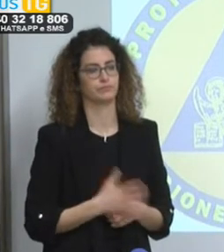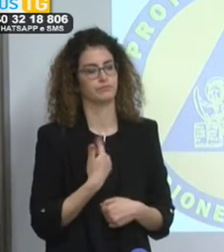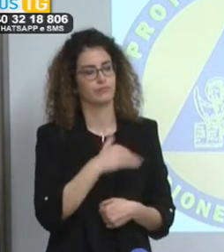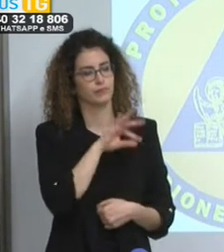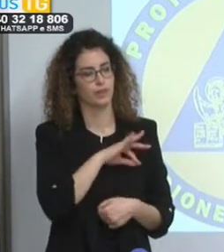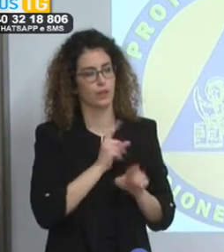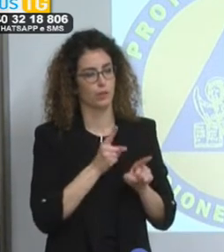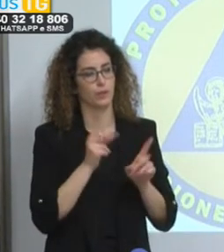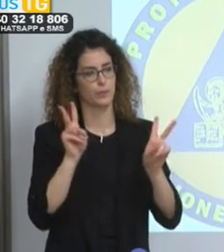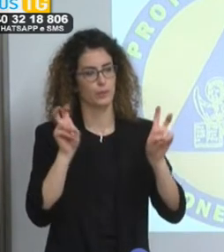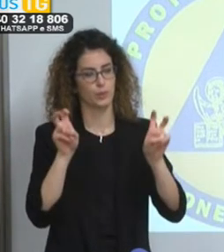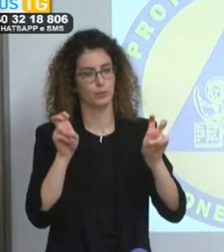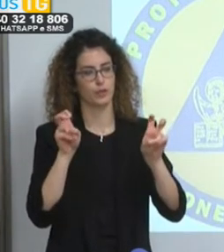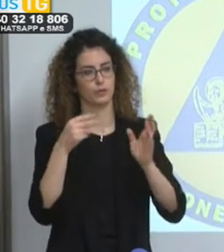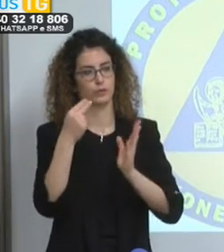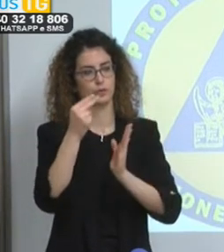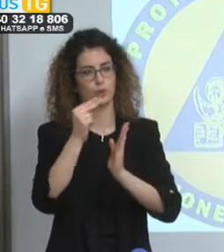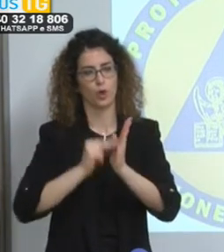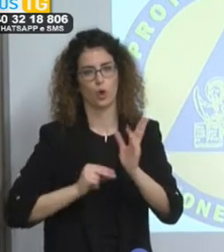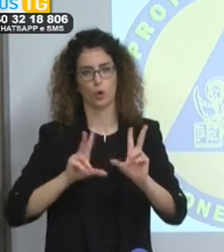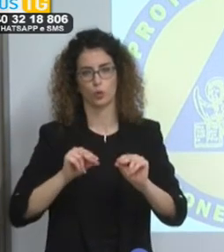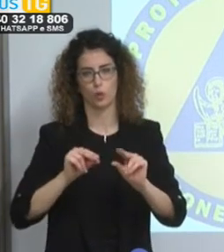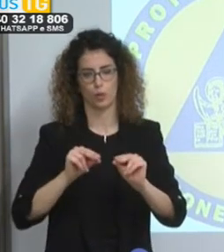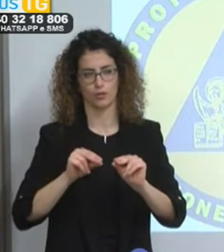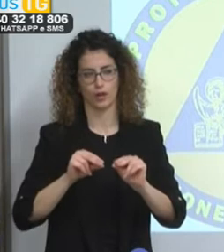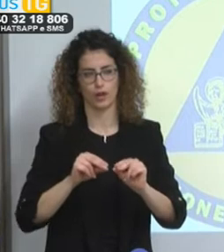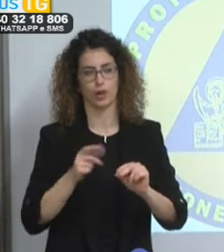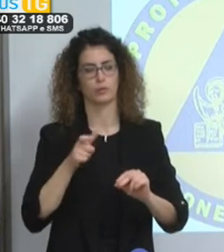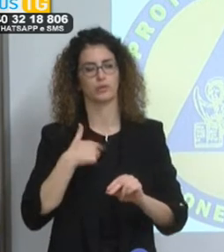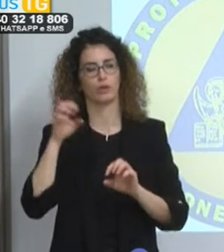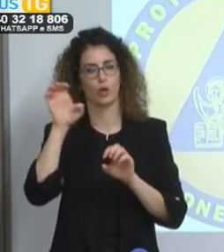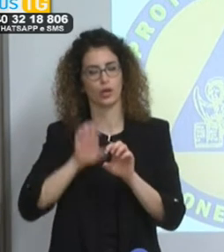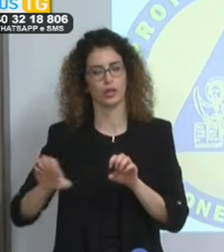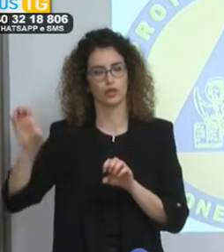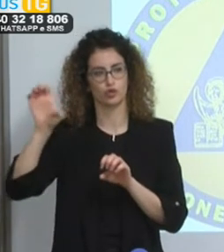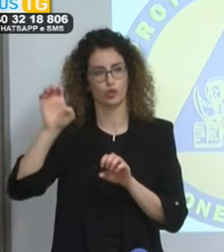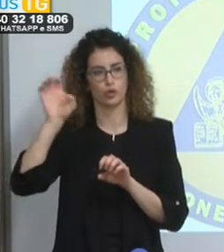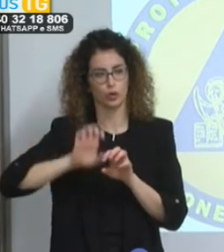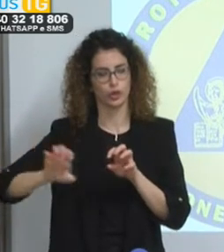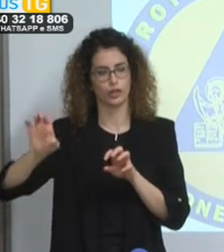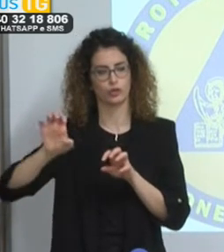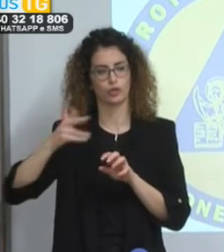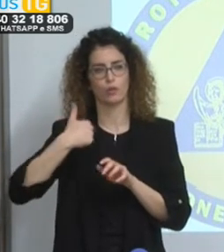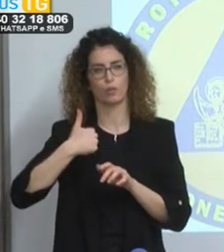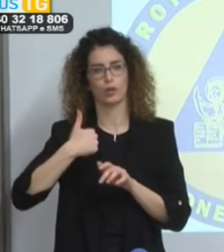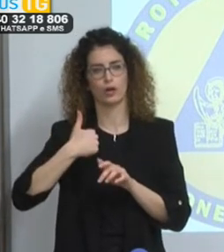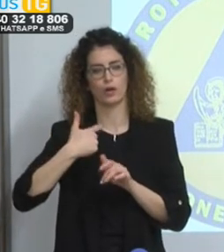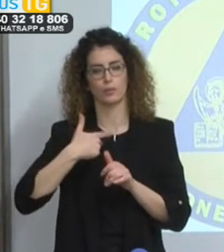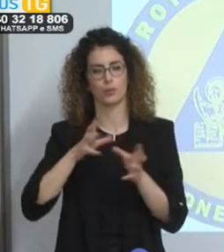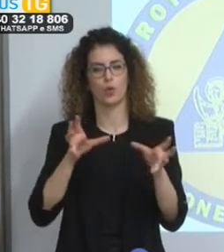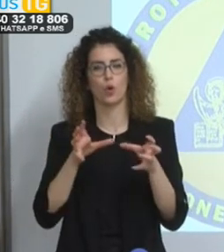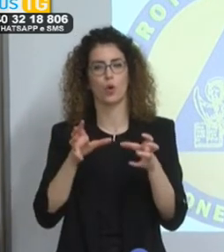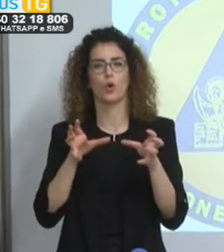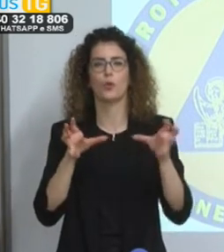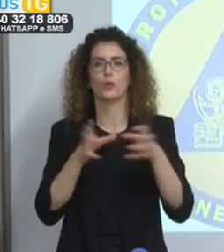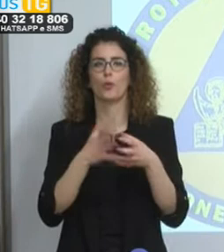discorso delle nuove linee guida, perché c'è la richiesta da parte delle regioni di rivedere i parametri per la classificazione delle aree